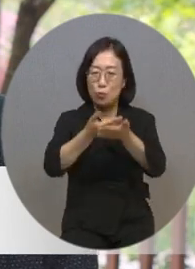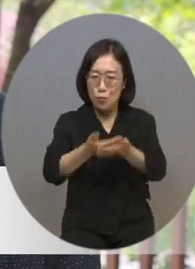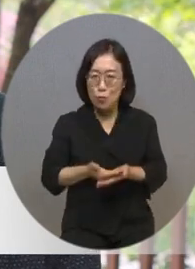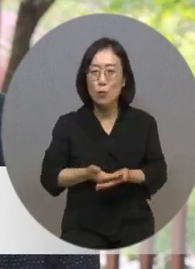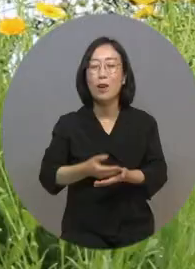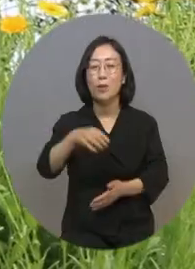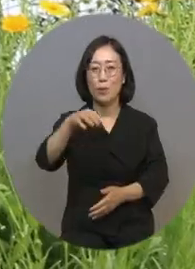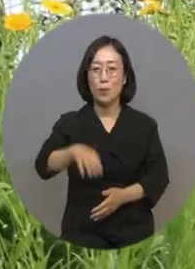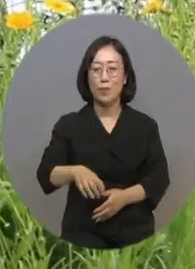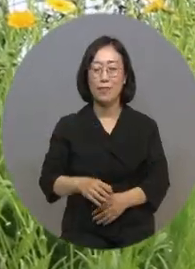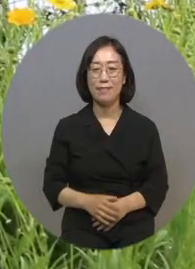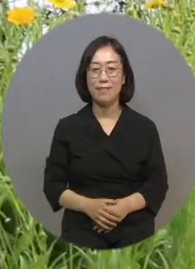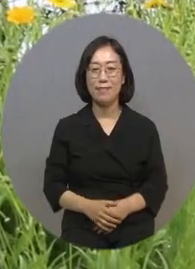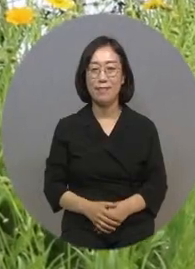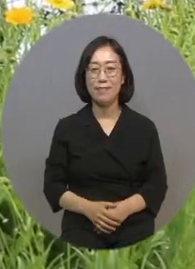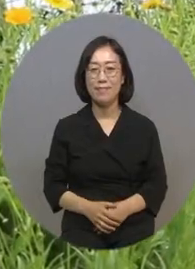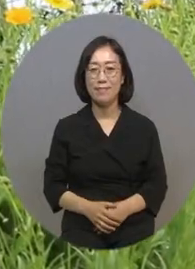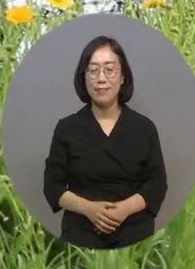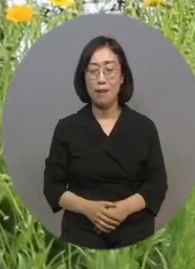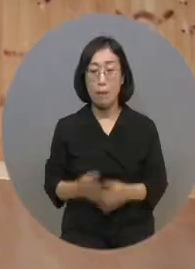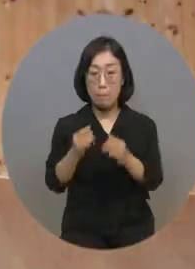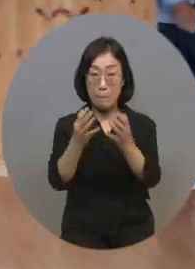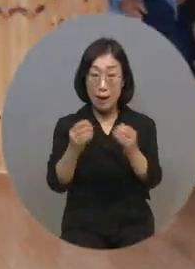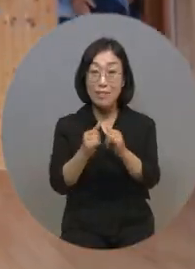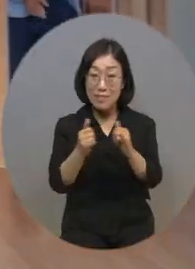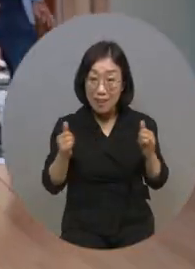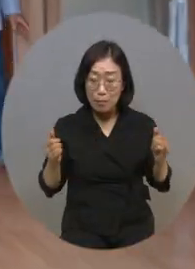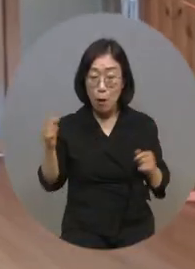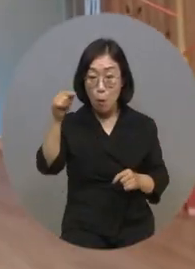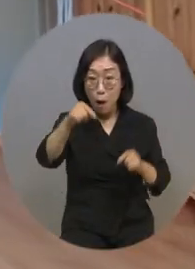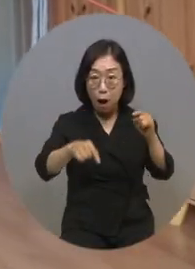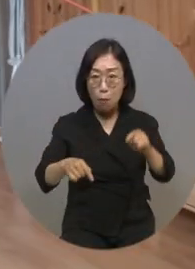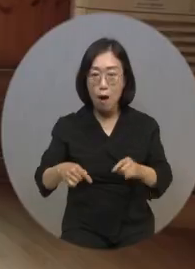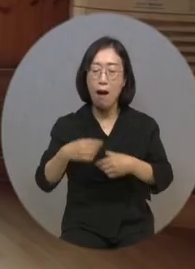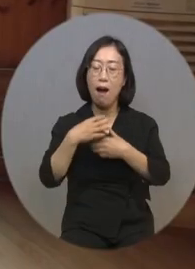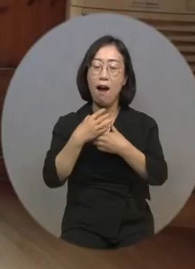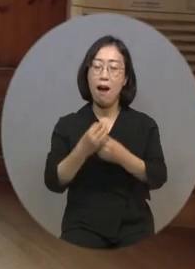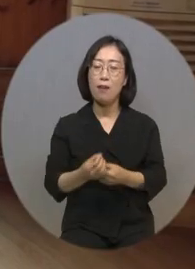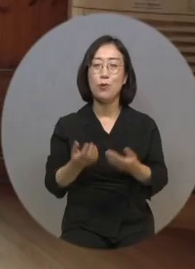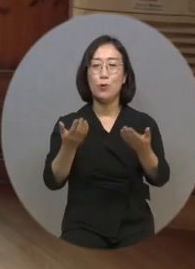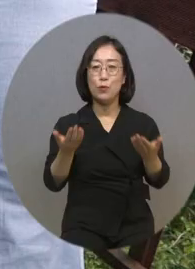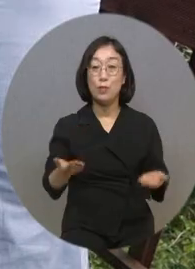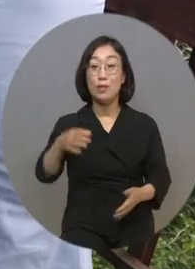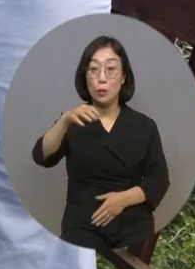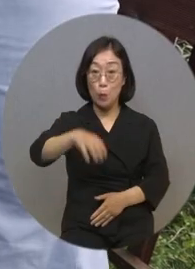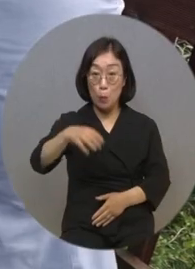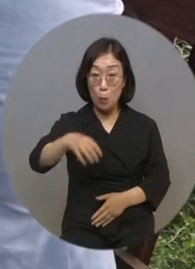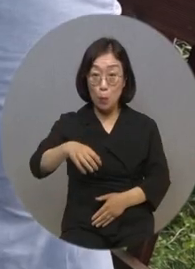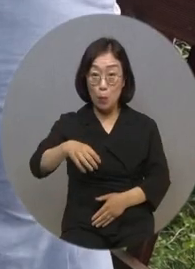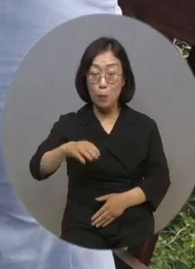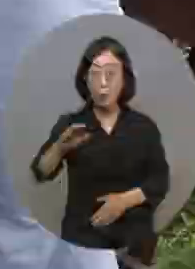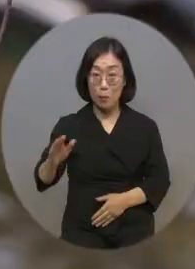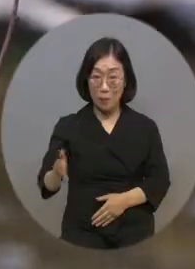시대라고 보여집니다. 많은 이들에게 안식과 회복을 주는 치유센터로